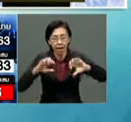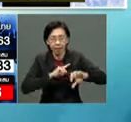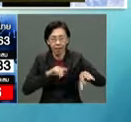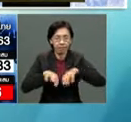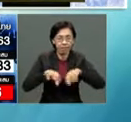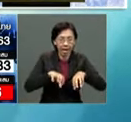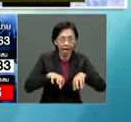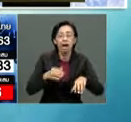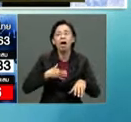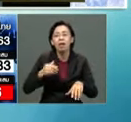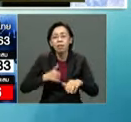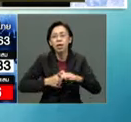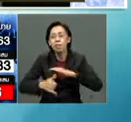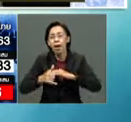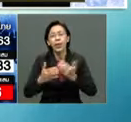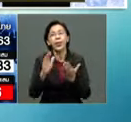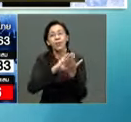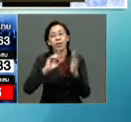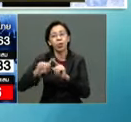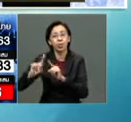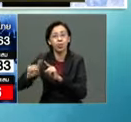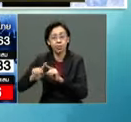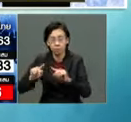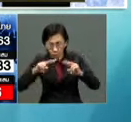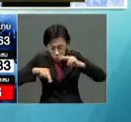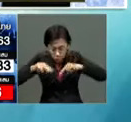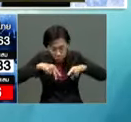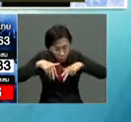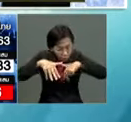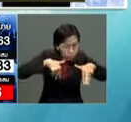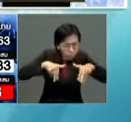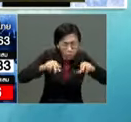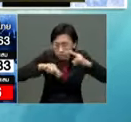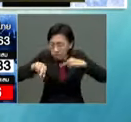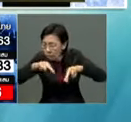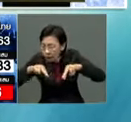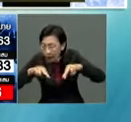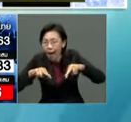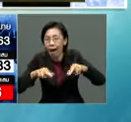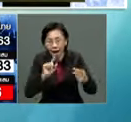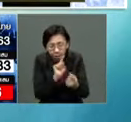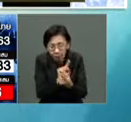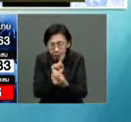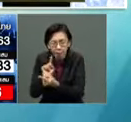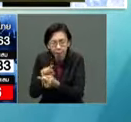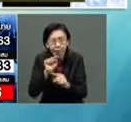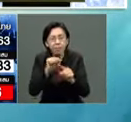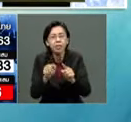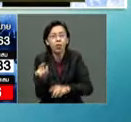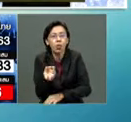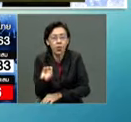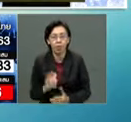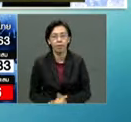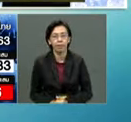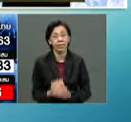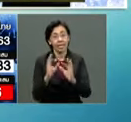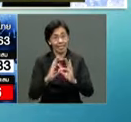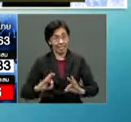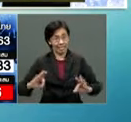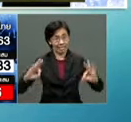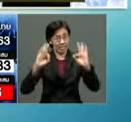ศแล้วก็เป็นการค้นหาเชิงรุกนะครับค้นหาผู้ป่วยเพิ่มเติมนะครับซึ่งอันนี้ก็เปอร์เซ็นต์ต่ำๆแต่ที่สำคัญอย่างที่บอก